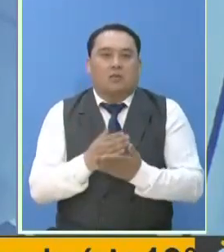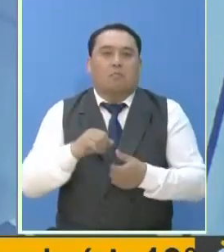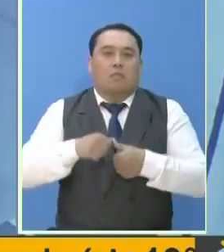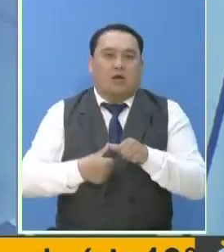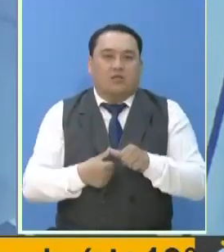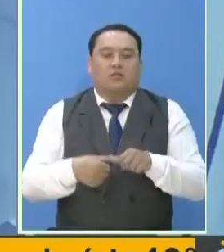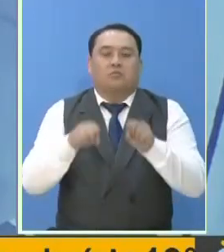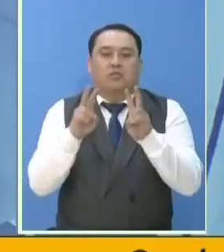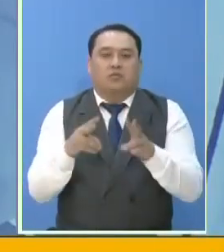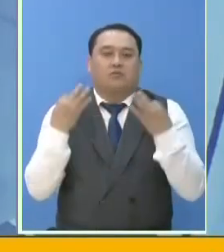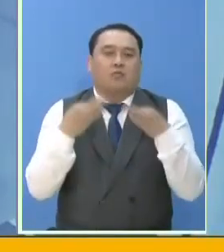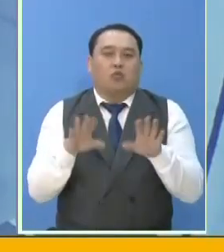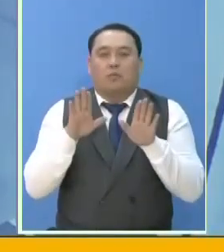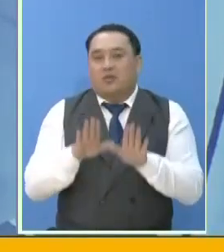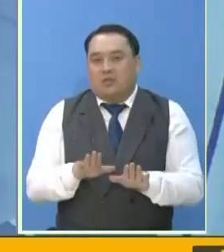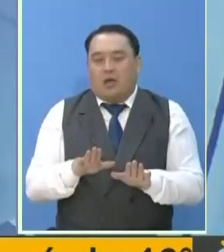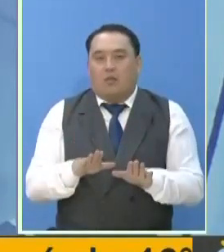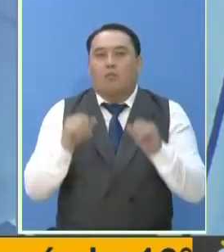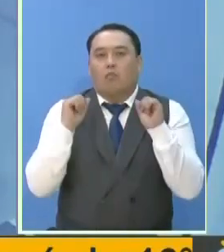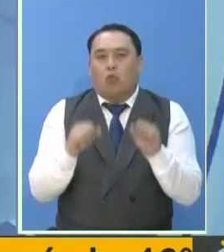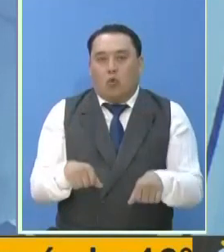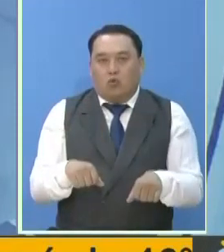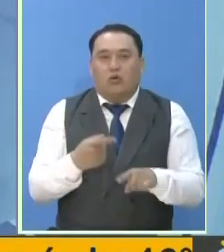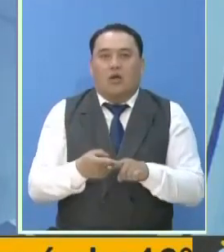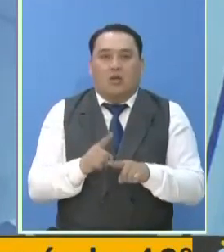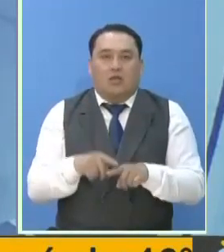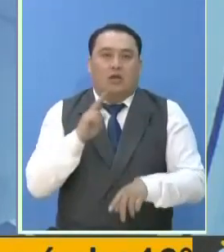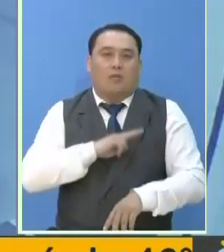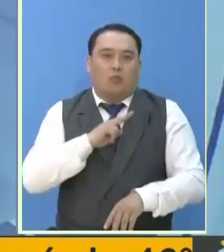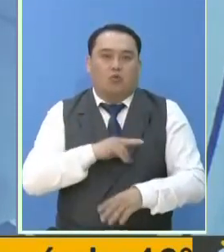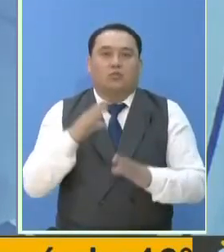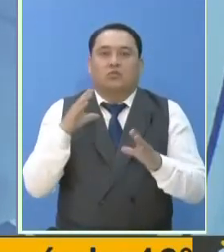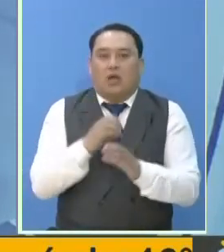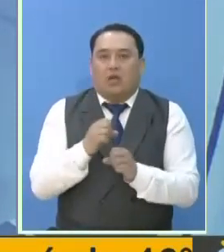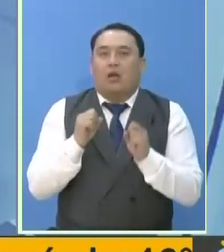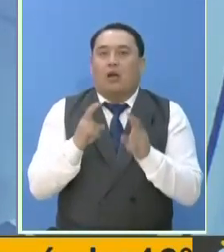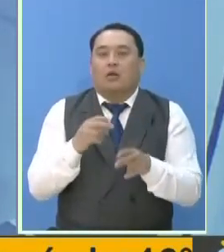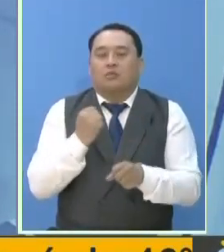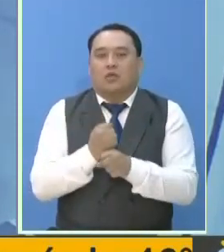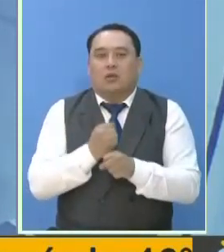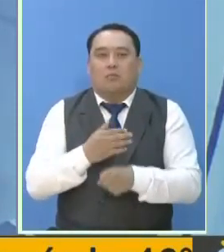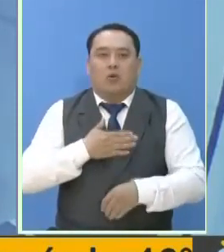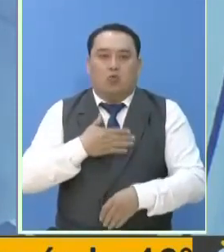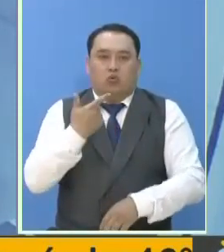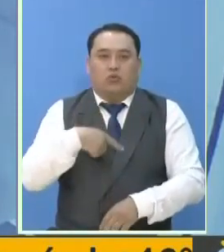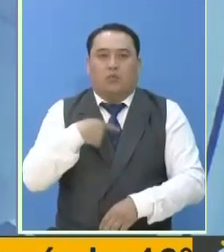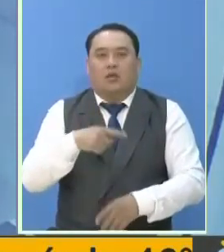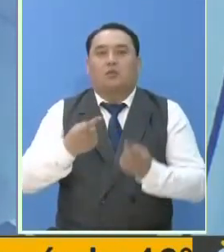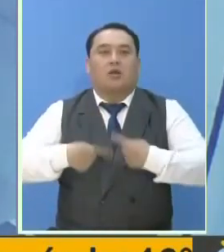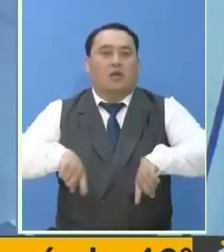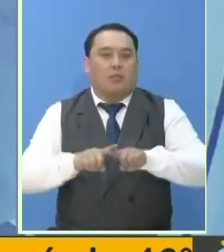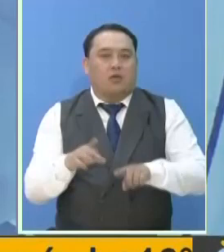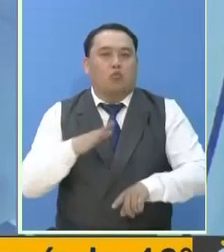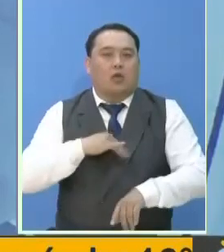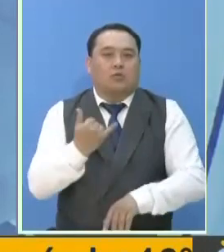постоянные вакантные должности, то можно будет уже вот эти вакантные должности сократить, так как сделали это мы у себя в департаменте.